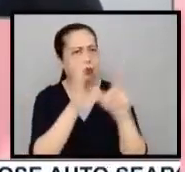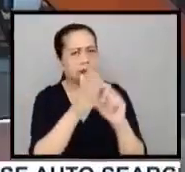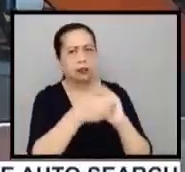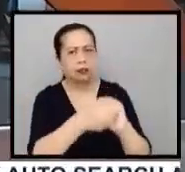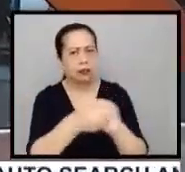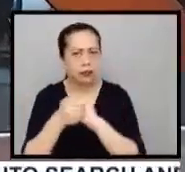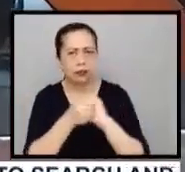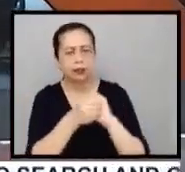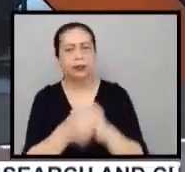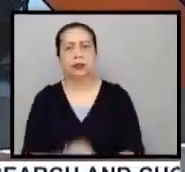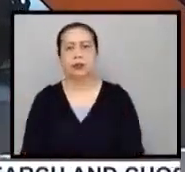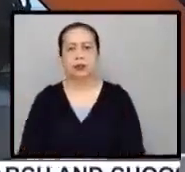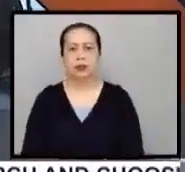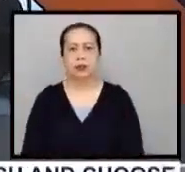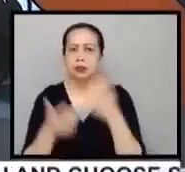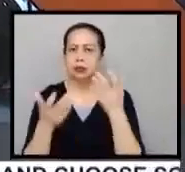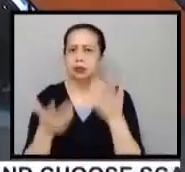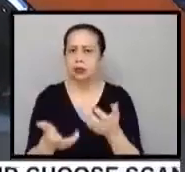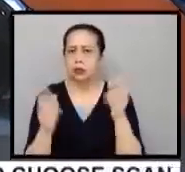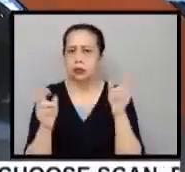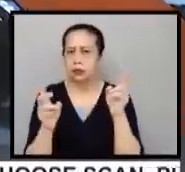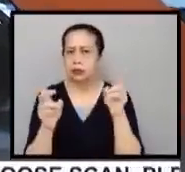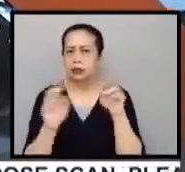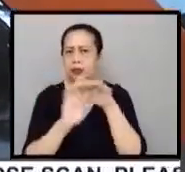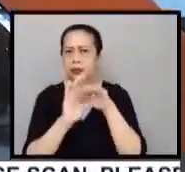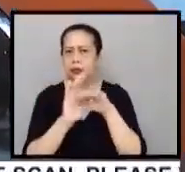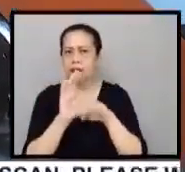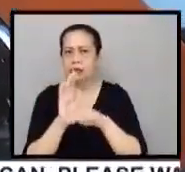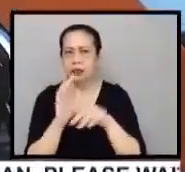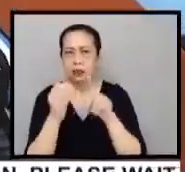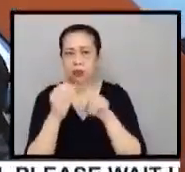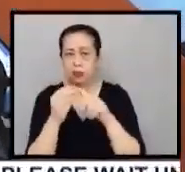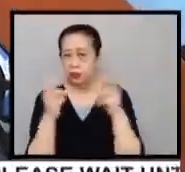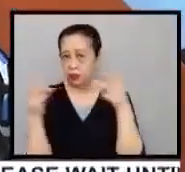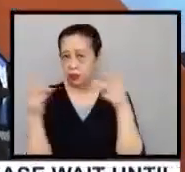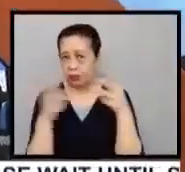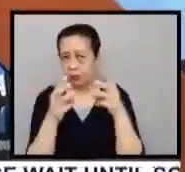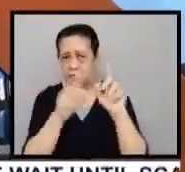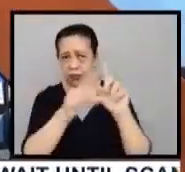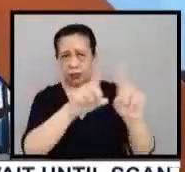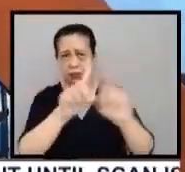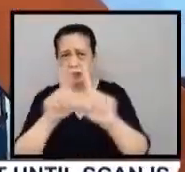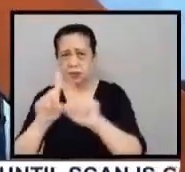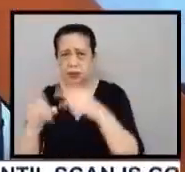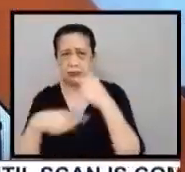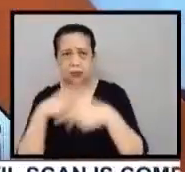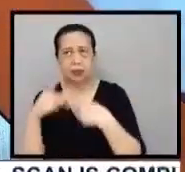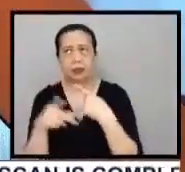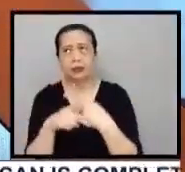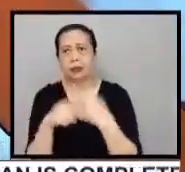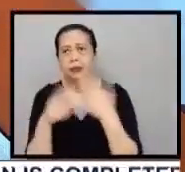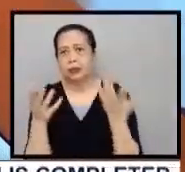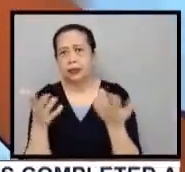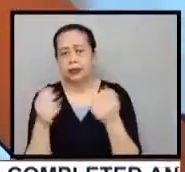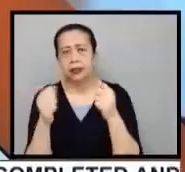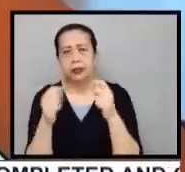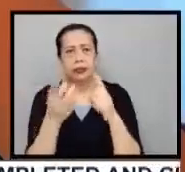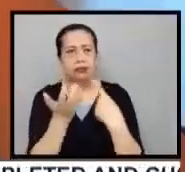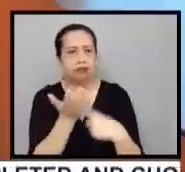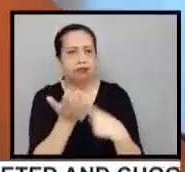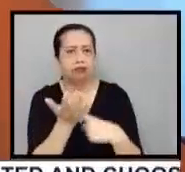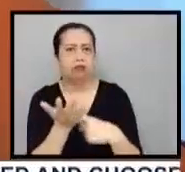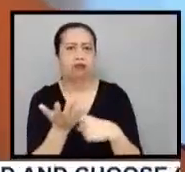medyo mabigat kasi kapag pinag-uusapan natin yung gera. At marami ba't ibang klase ng pag-uusap patungkol